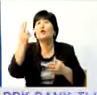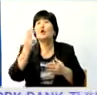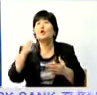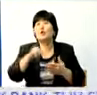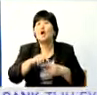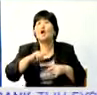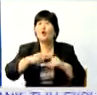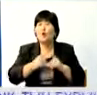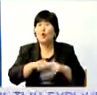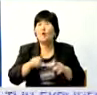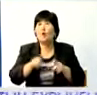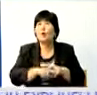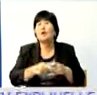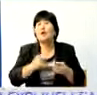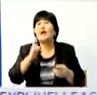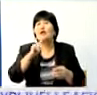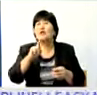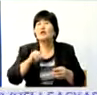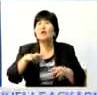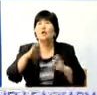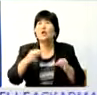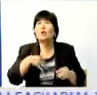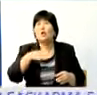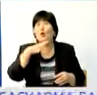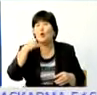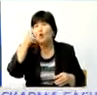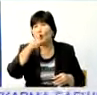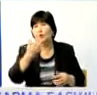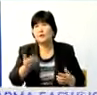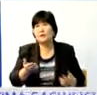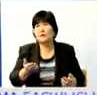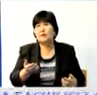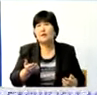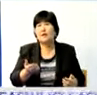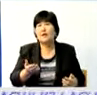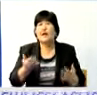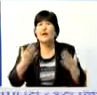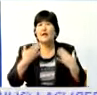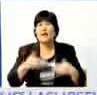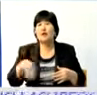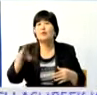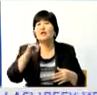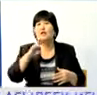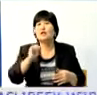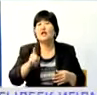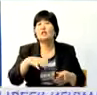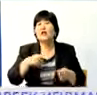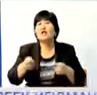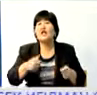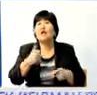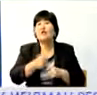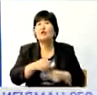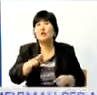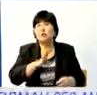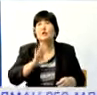осы тоқыма өнерін, киіз өнерін көтердік. Мен көп жыл жаңағы киім дизайн өнерінде заведующий болдым да,